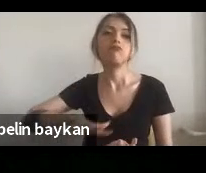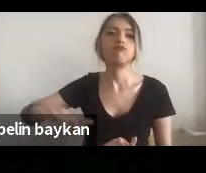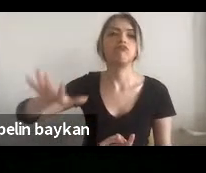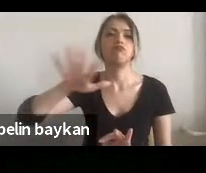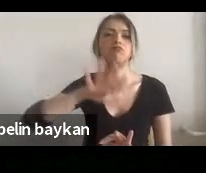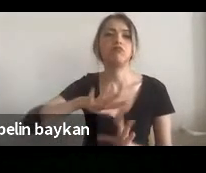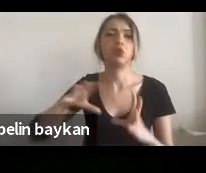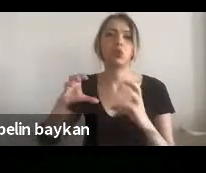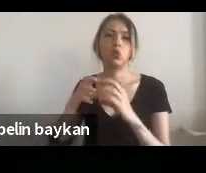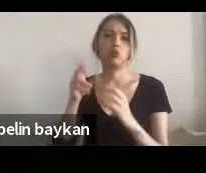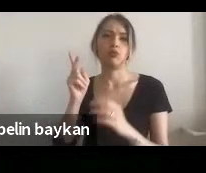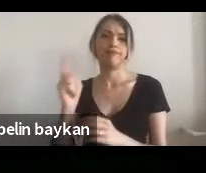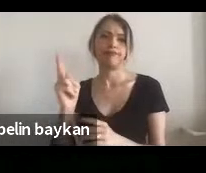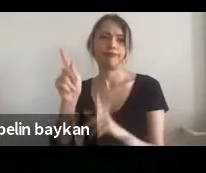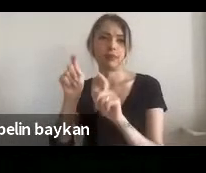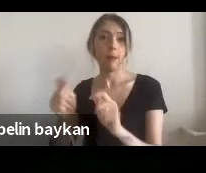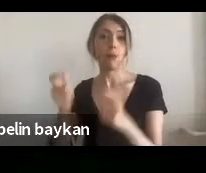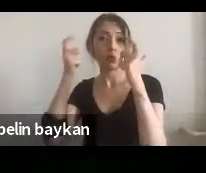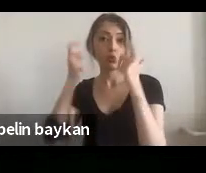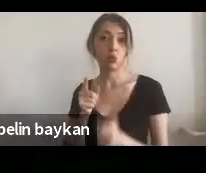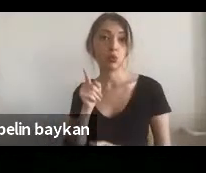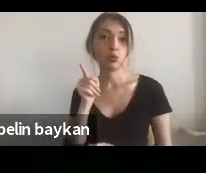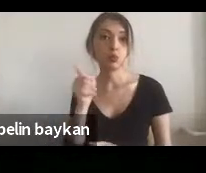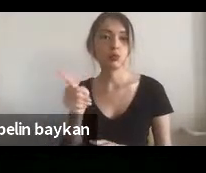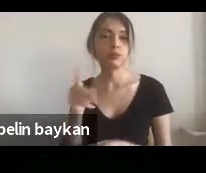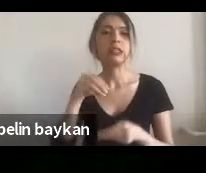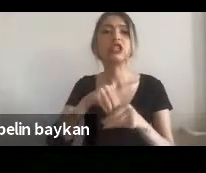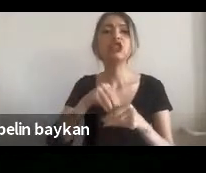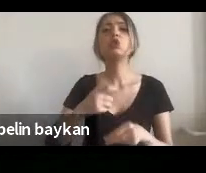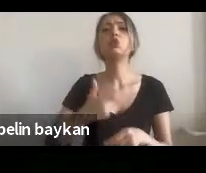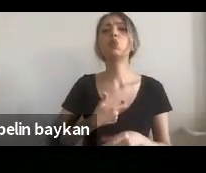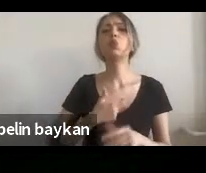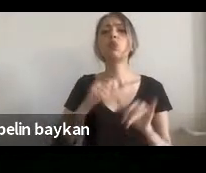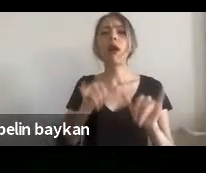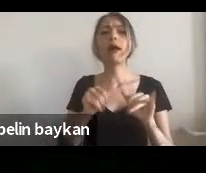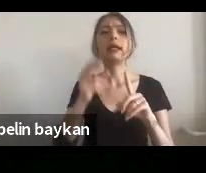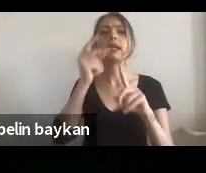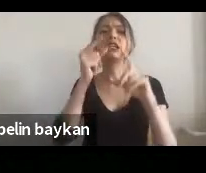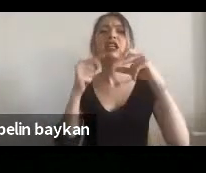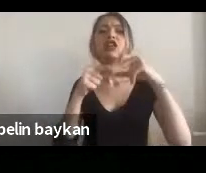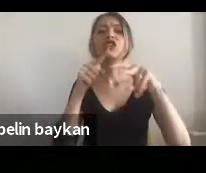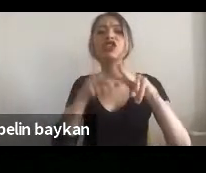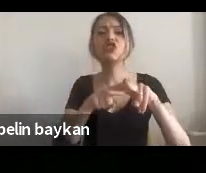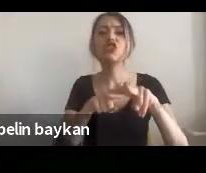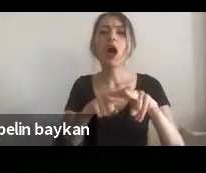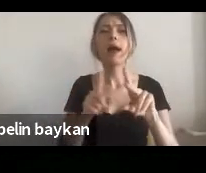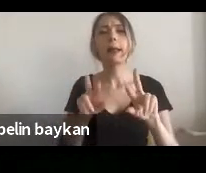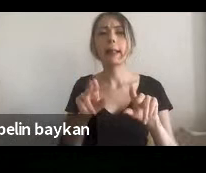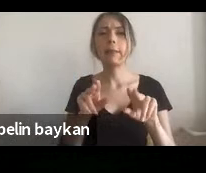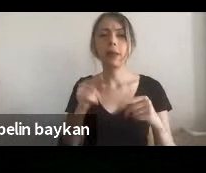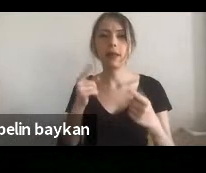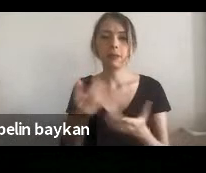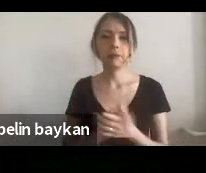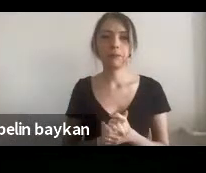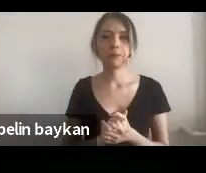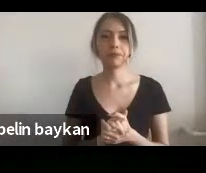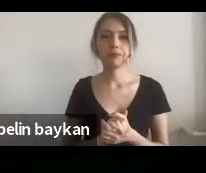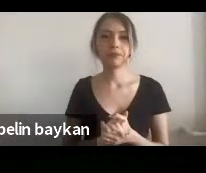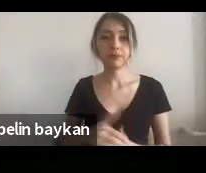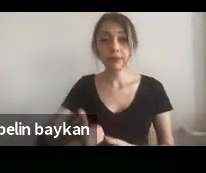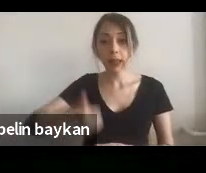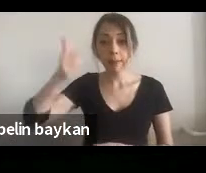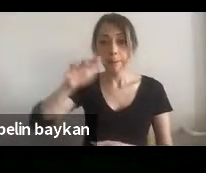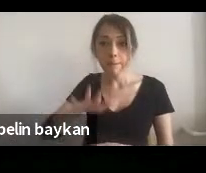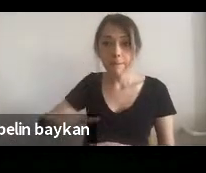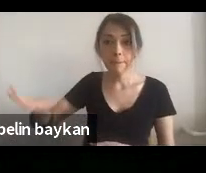Aslında iç hukuktaki gibi düşünecek olursanız icra merciği Bakanlar Komitesi. Bakanlar